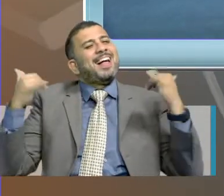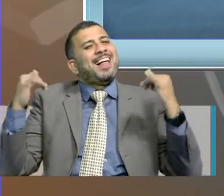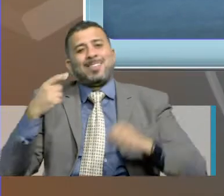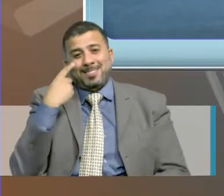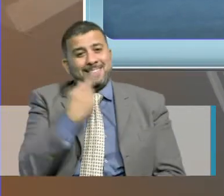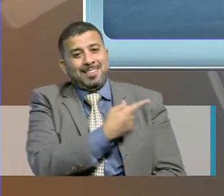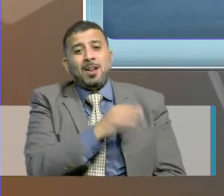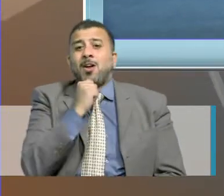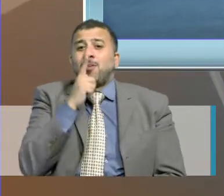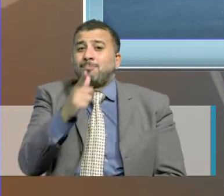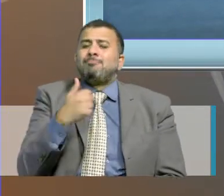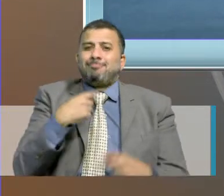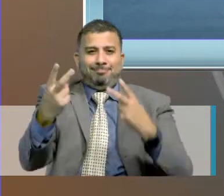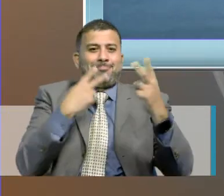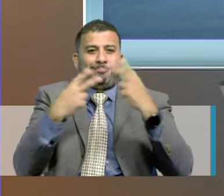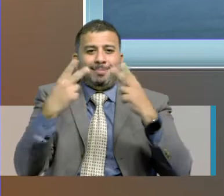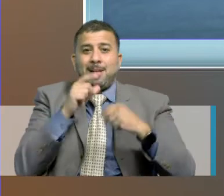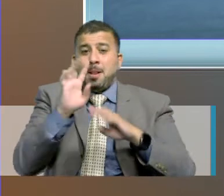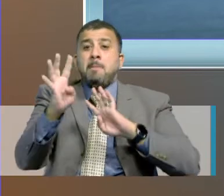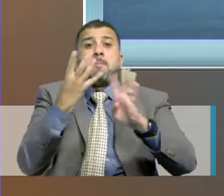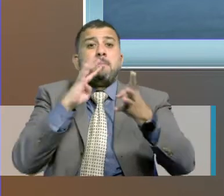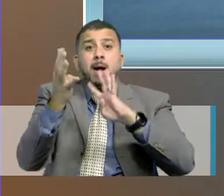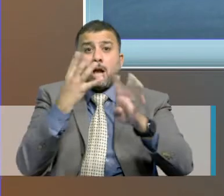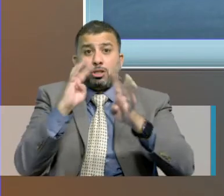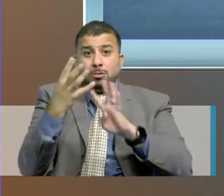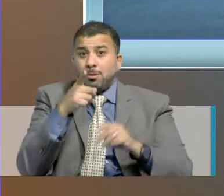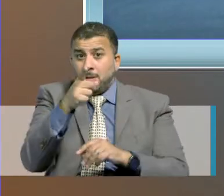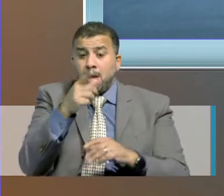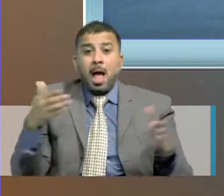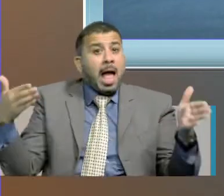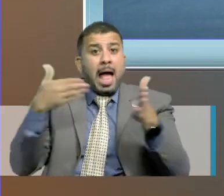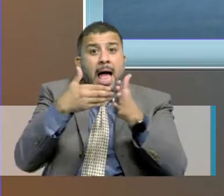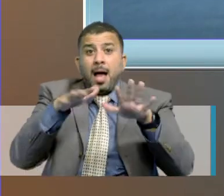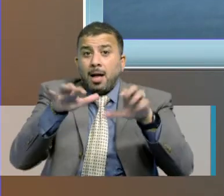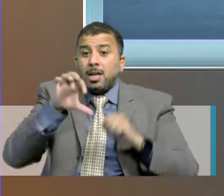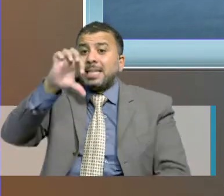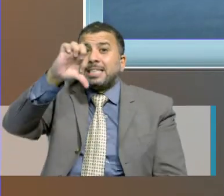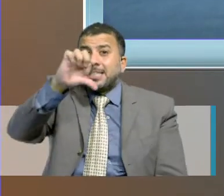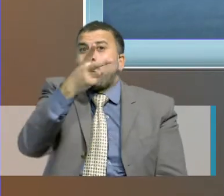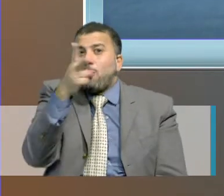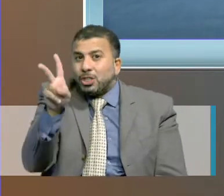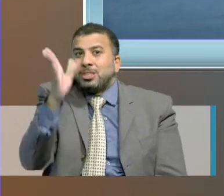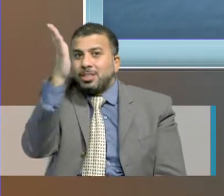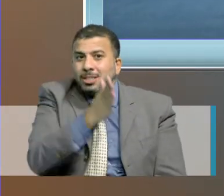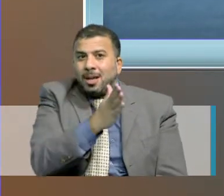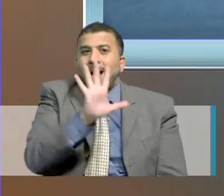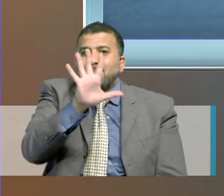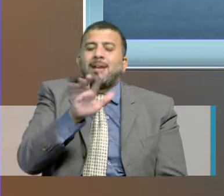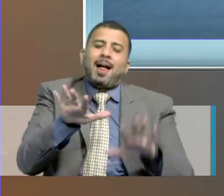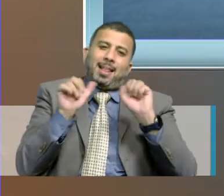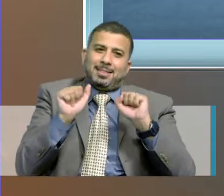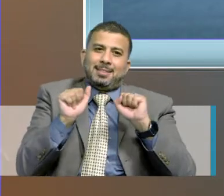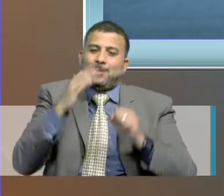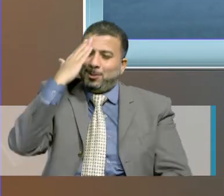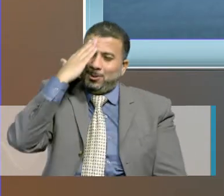في النهاية أحب أذكر المشاهدين أن المهرجان إن شاء الله سوف يستمر حتى 29 من الشهر الجاري. شكرا لكم.